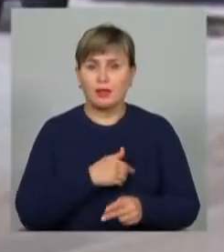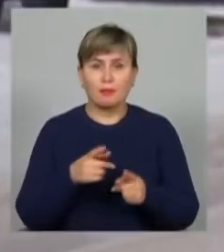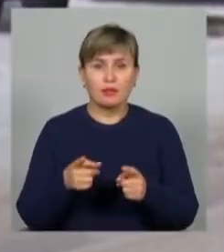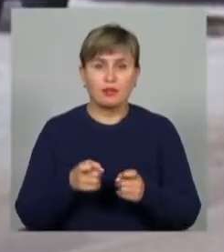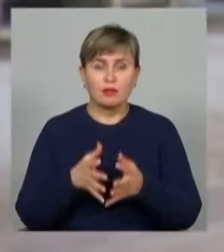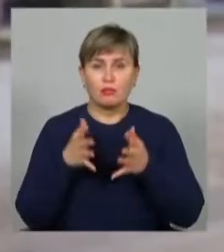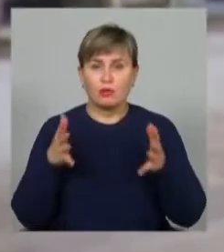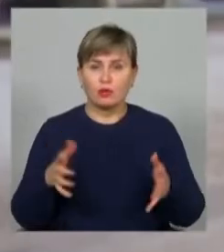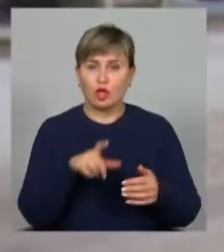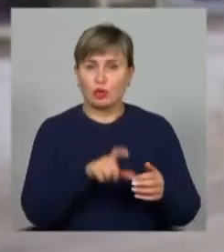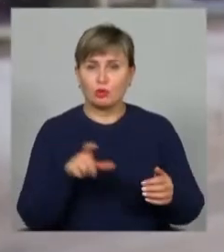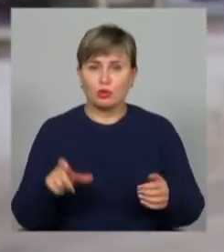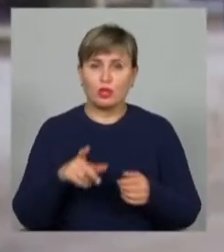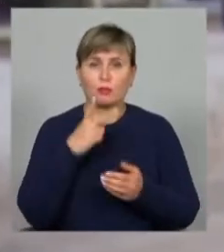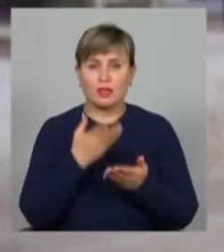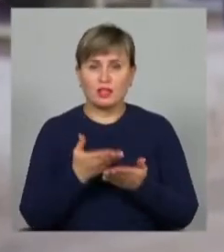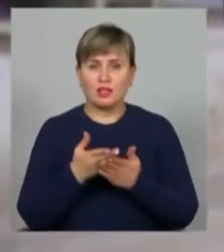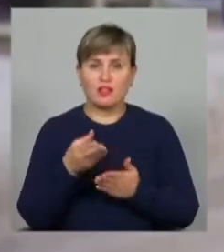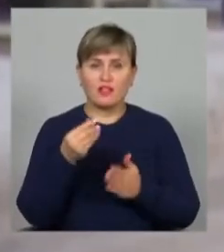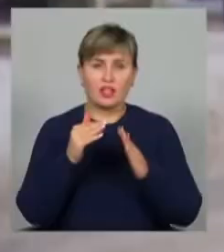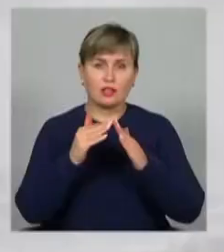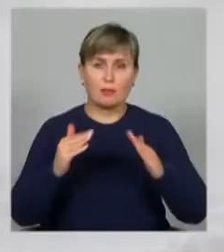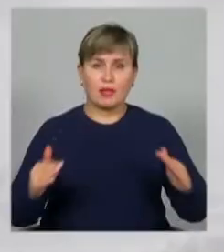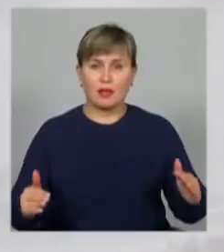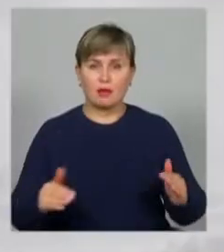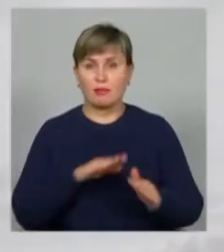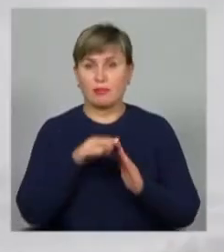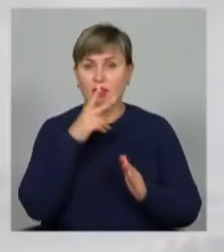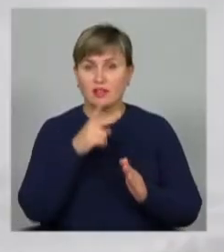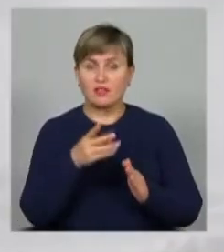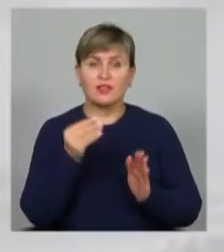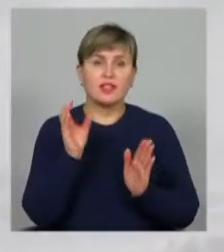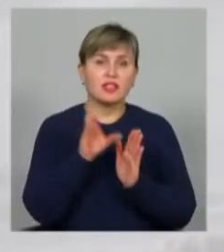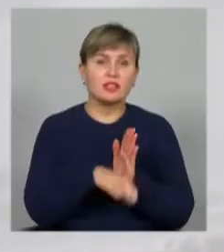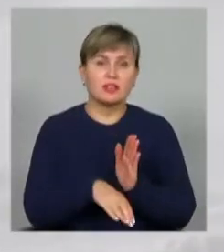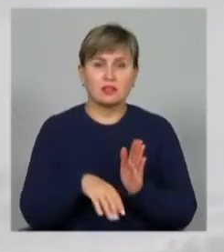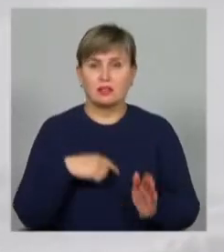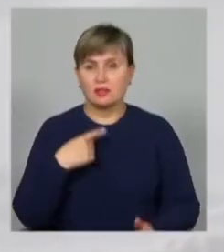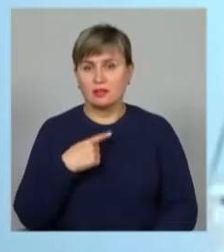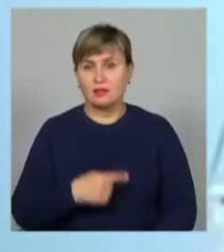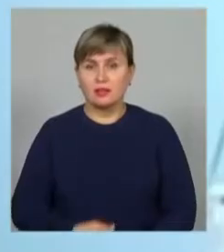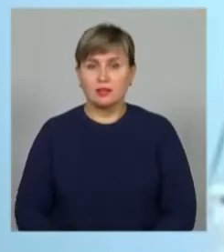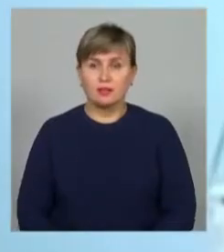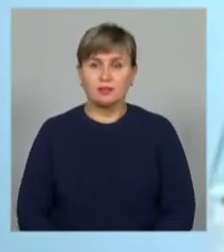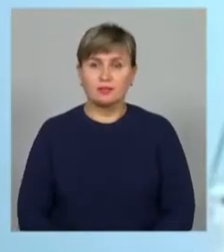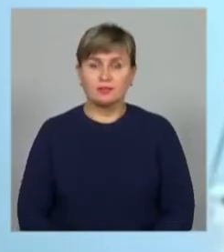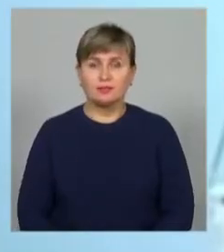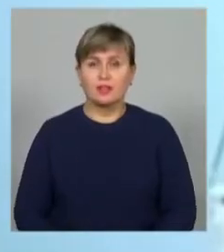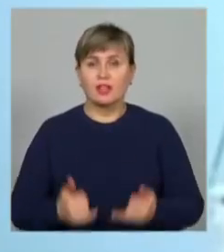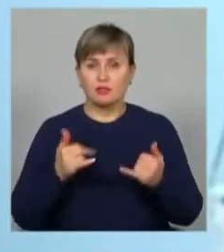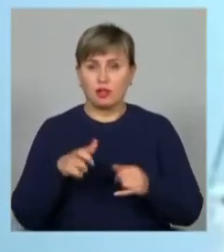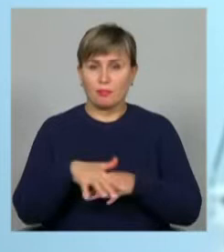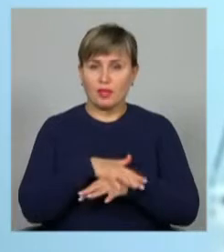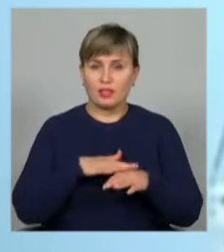как можно больше людей, представляя финансовые пирамиды под видом инвестиционных компаний. Сегодня по стране